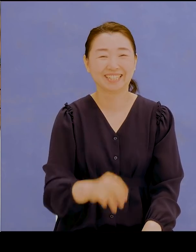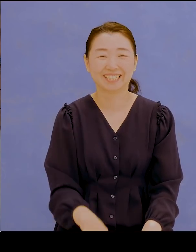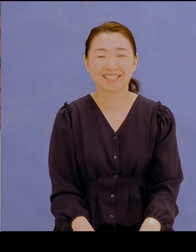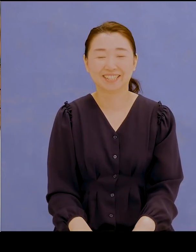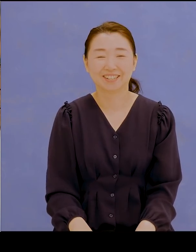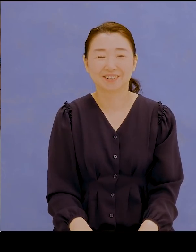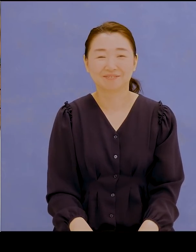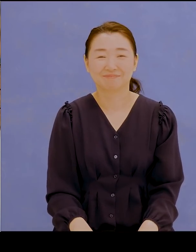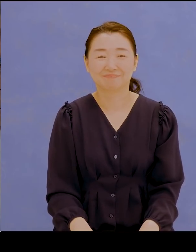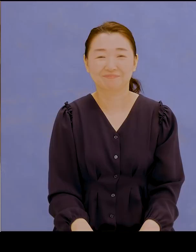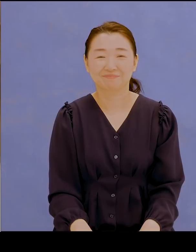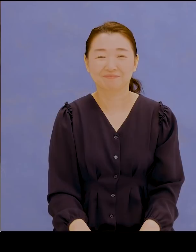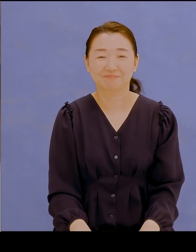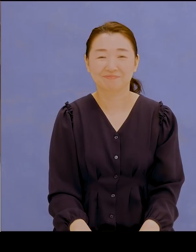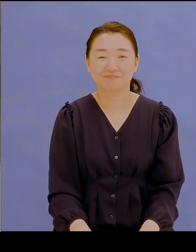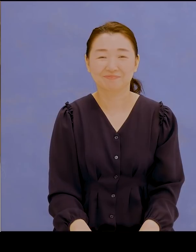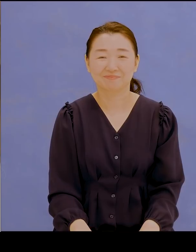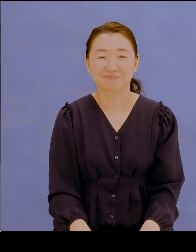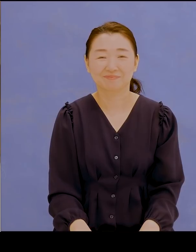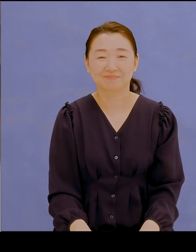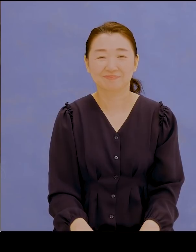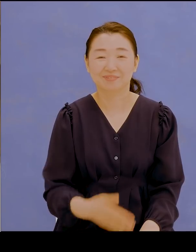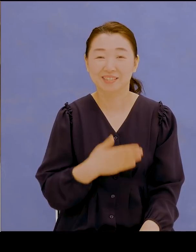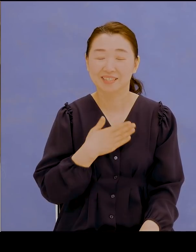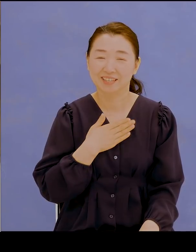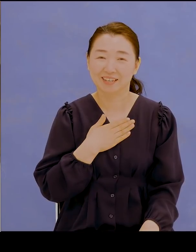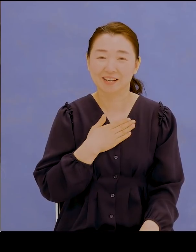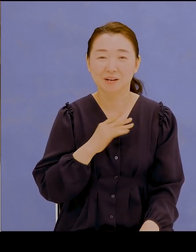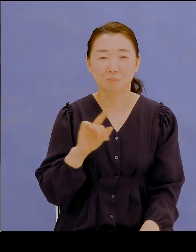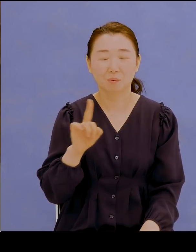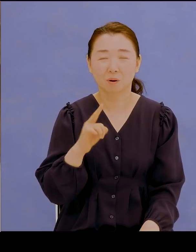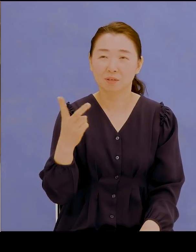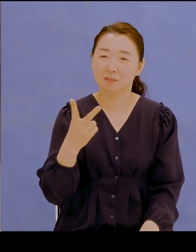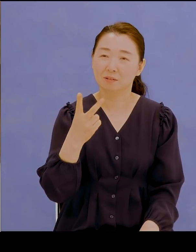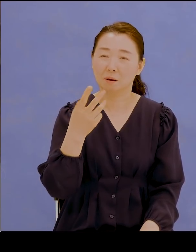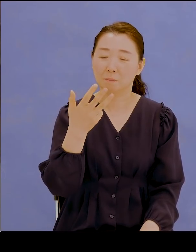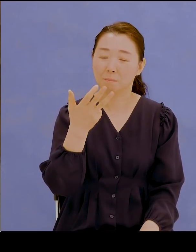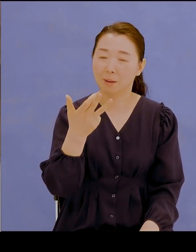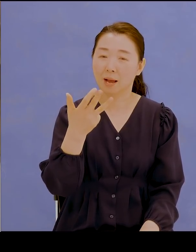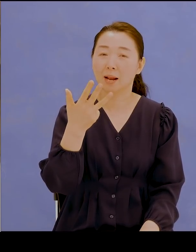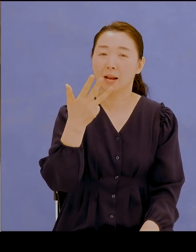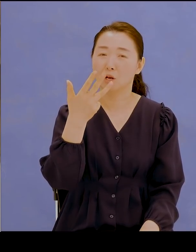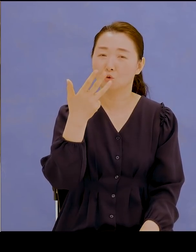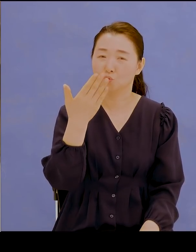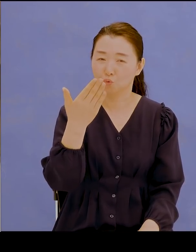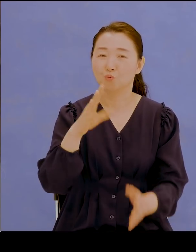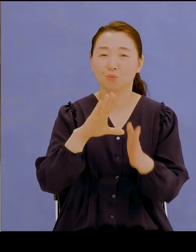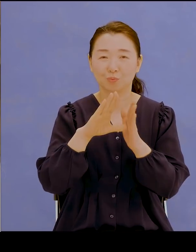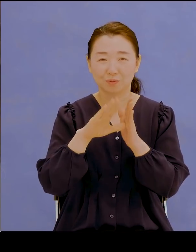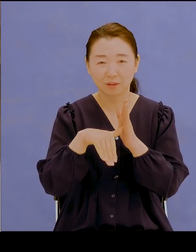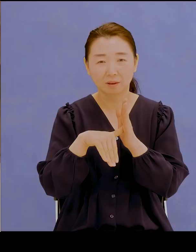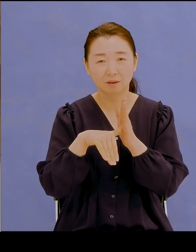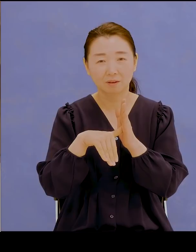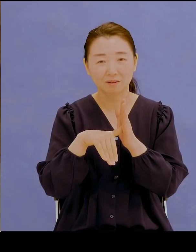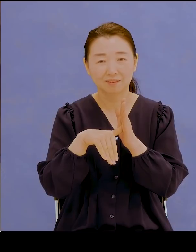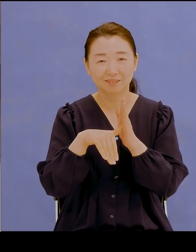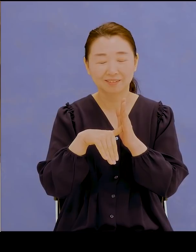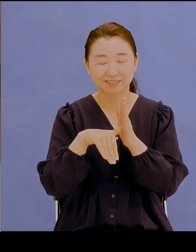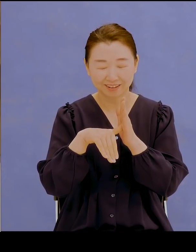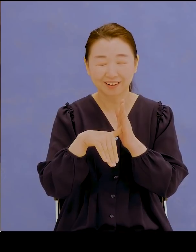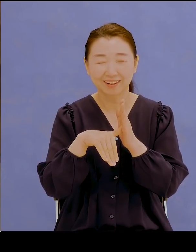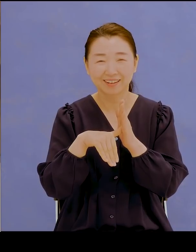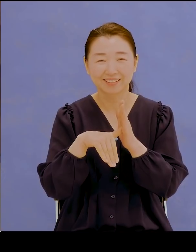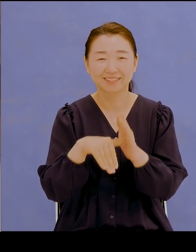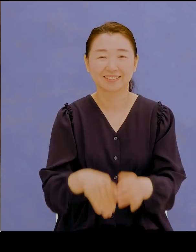아니, 그건 아니고 이제 제가 한참 제가 한 2008, 9년도에 네. 이제 주님을 뭐